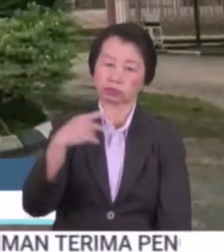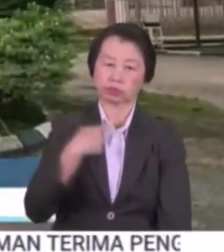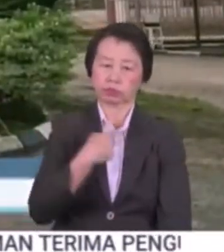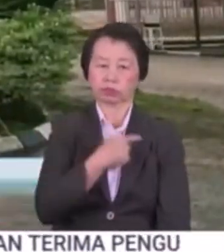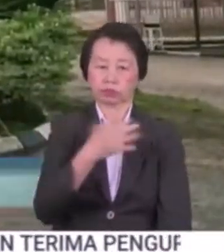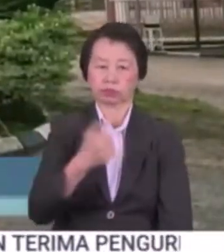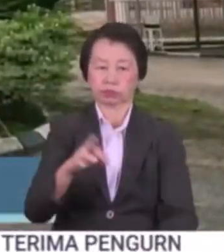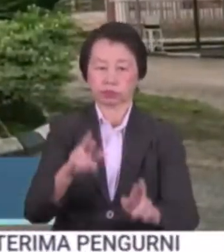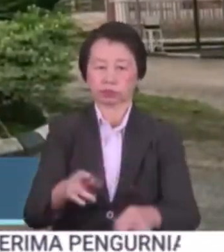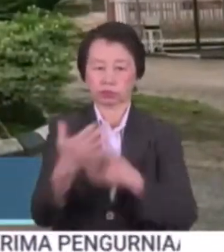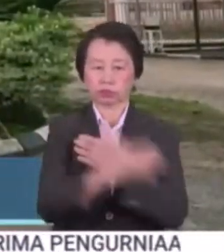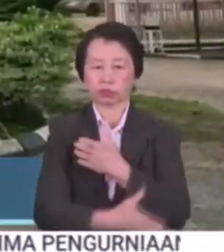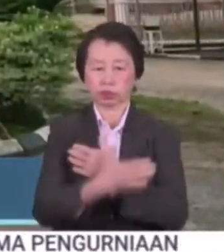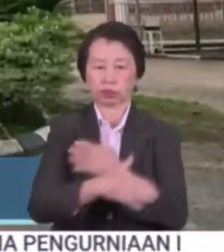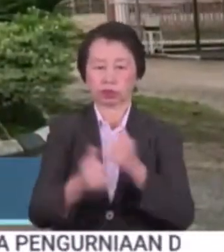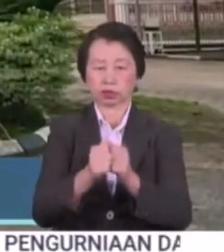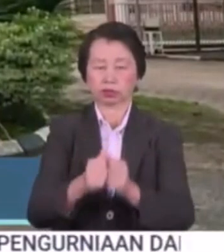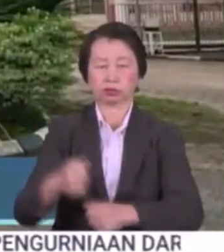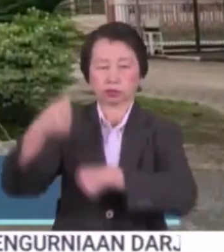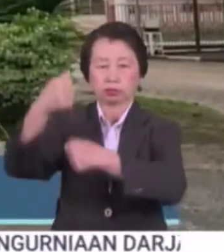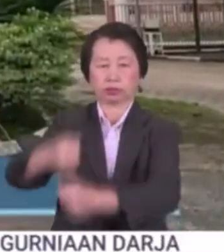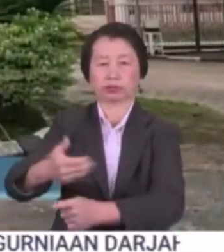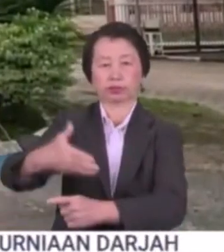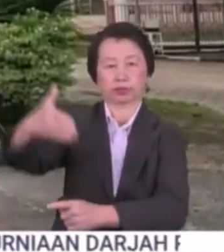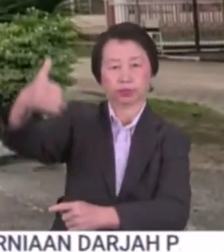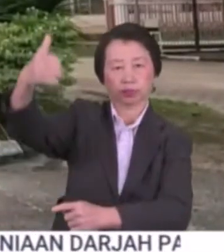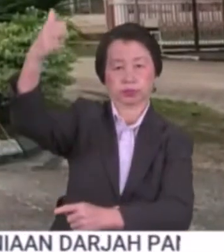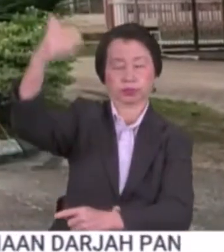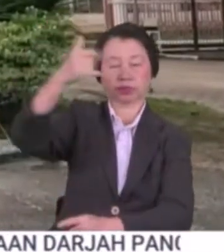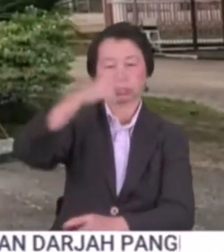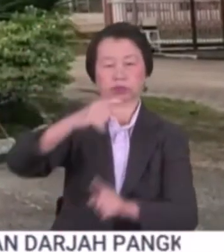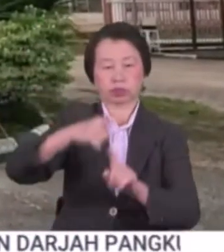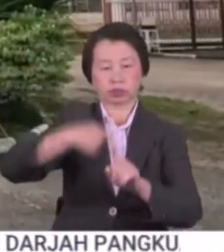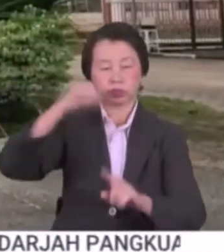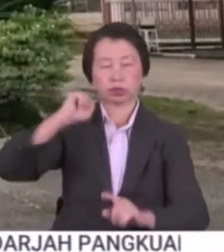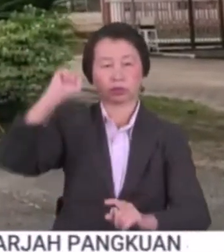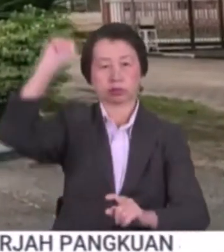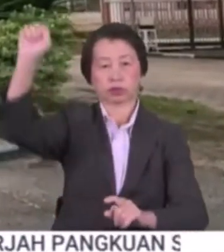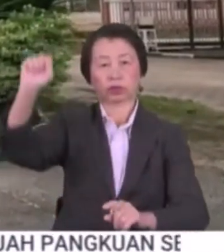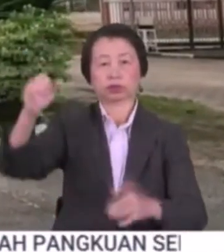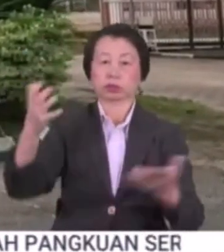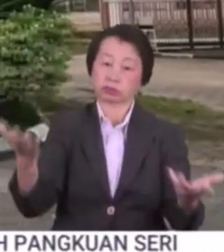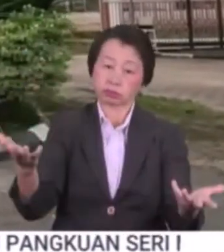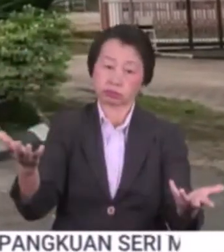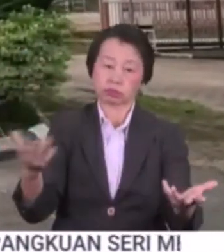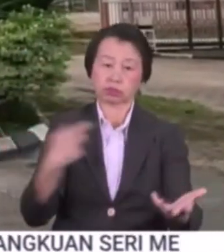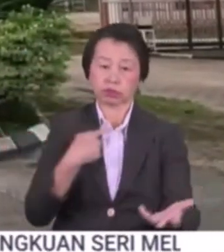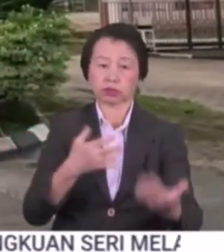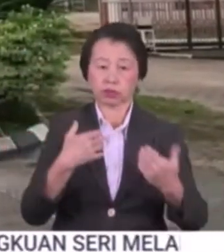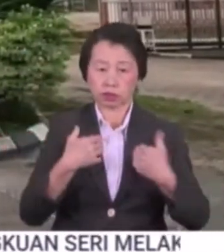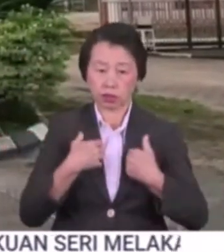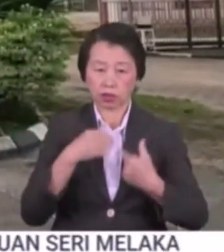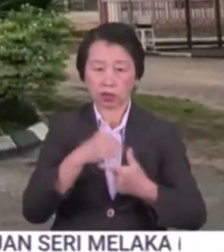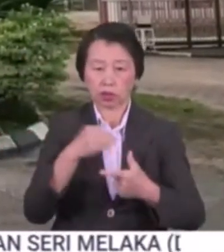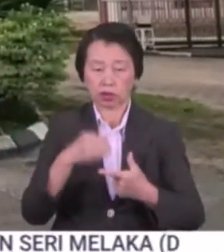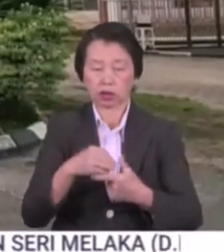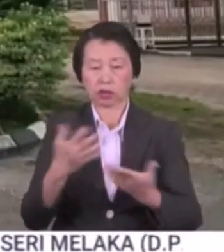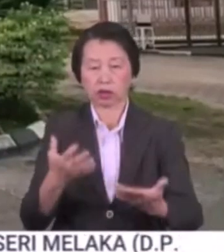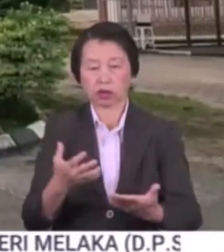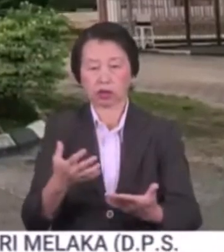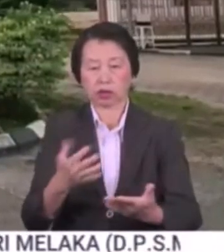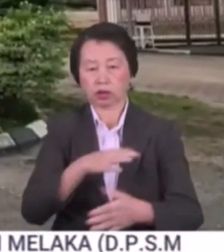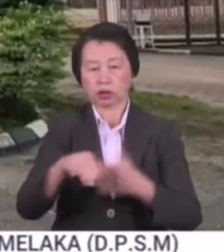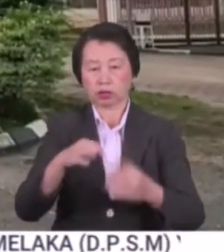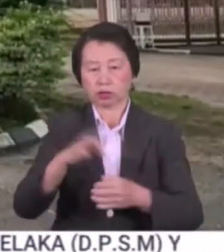rasa cinta akan negara dengan mengibarkan jalur gemilang pada Bulan Kebangsaan ini, tidak kiralah di kenderaan atau di rumah, agar